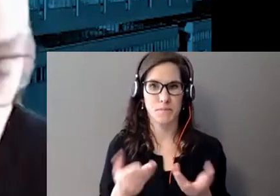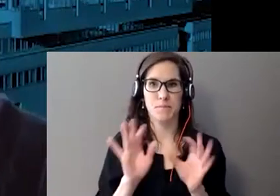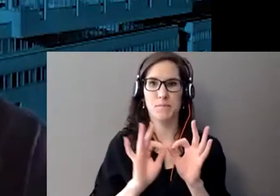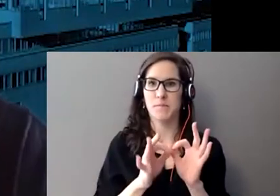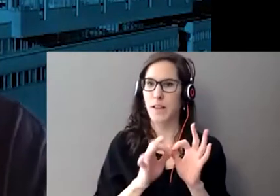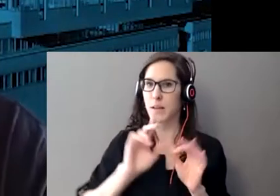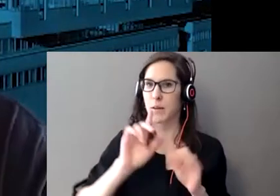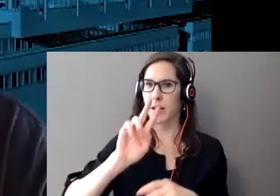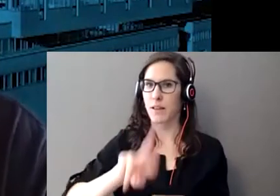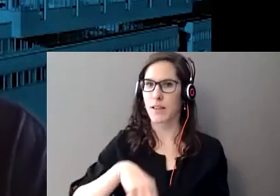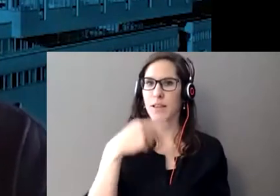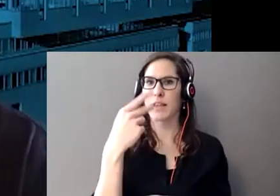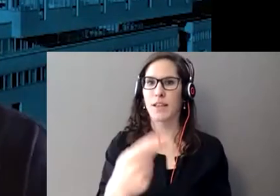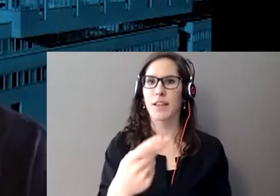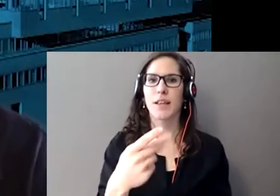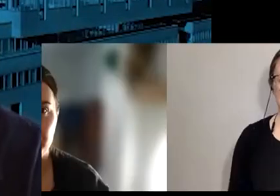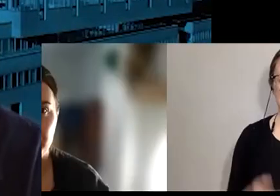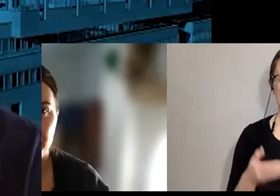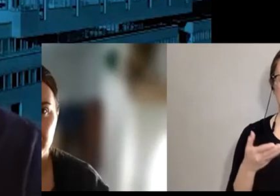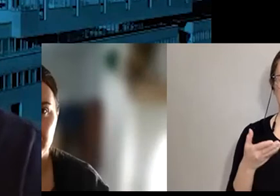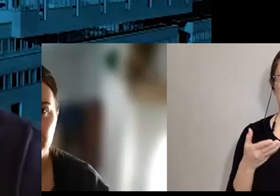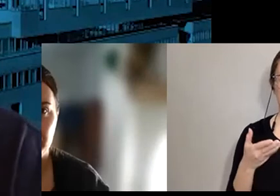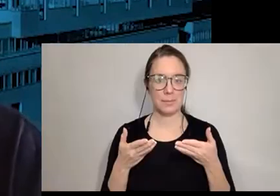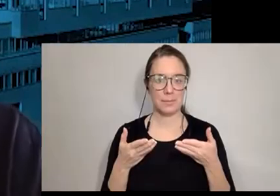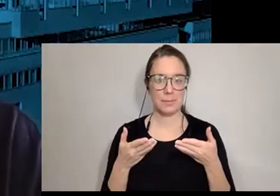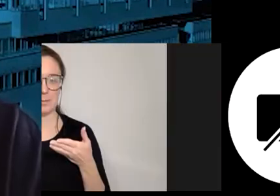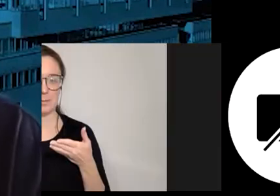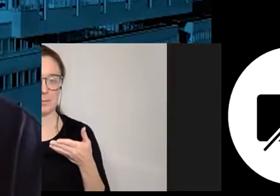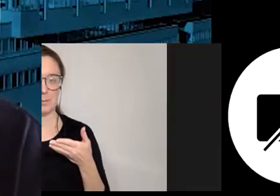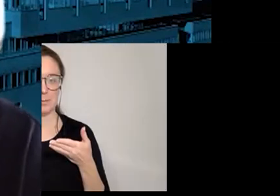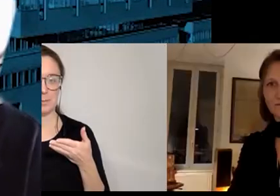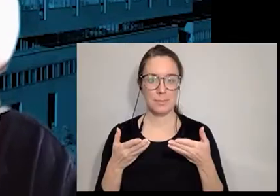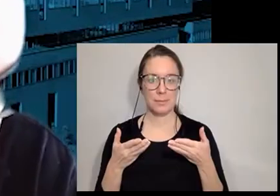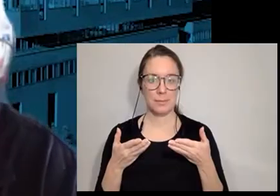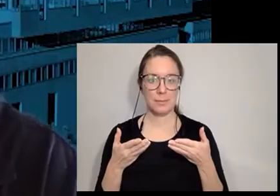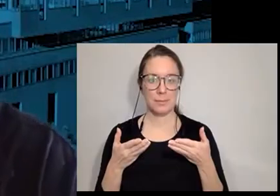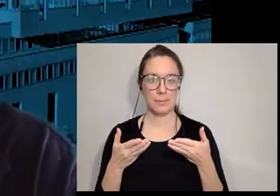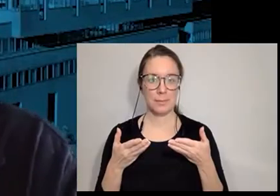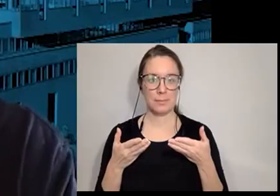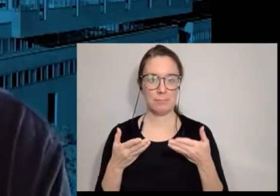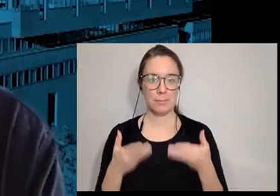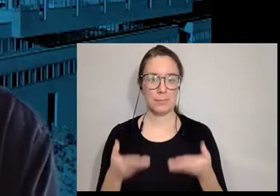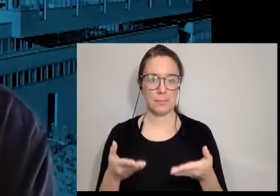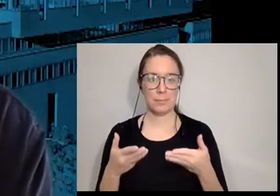Denis Cerclay, maître de conférence HDR à l'Université Lumière Lyon 2 et anthropologue